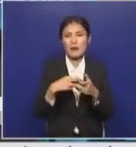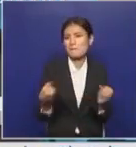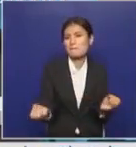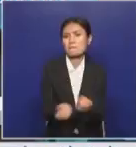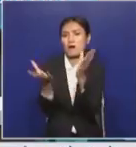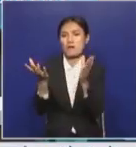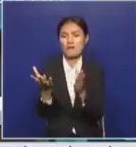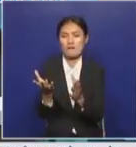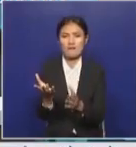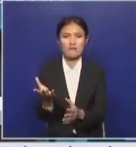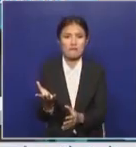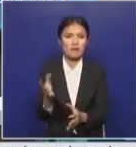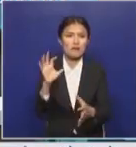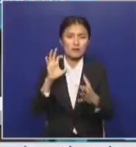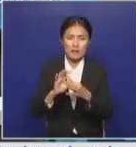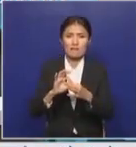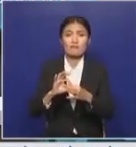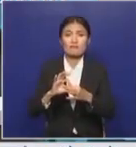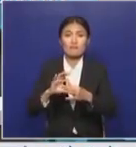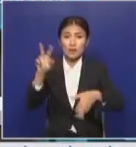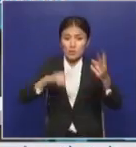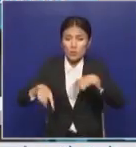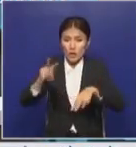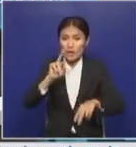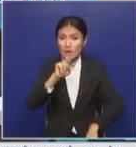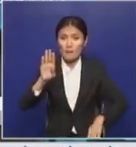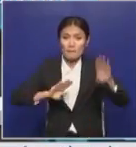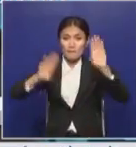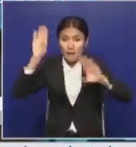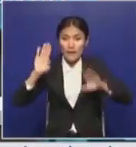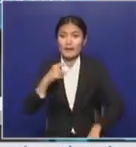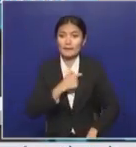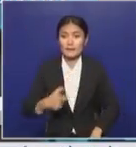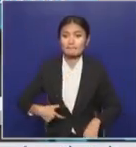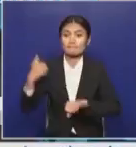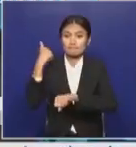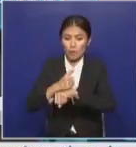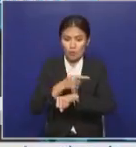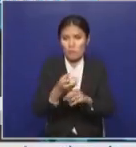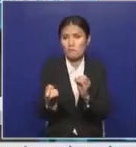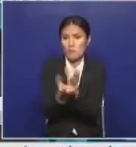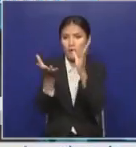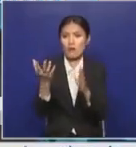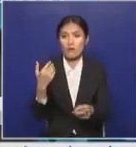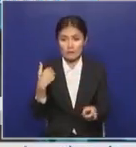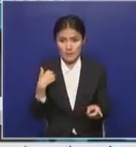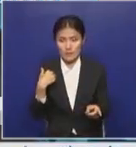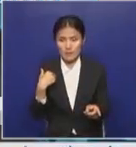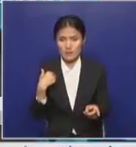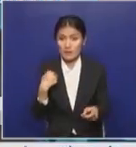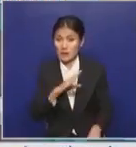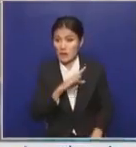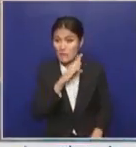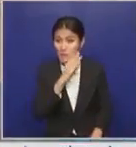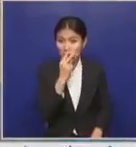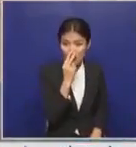ในระบอบประชาธิปไตยอันมีพระมหากษัตริย์ทรงเป็นประมุขแม้กาลเวลานับหากปรากฏว่าพรรคการ